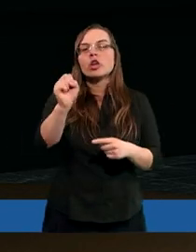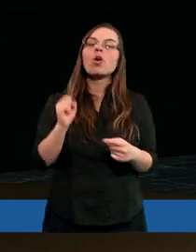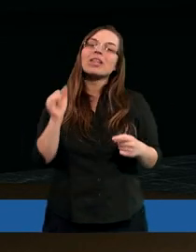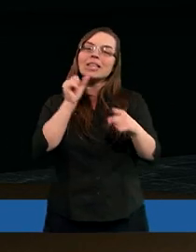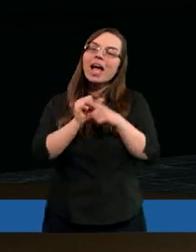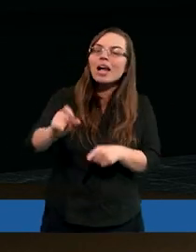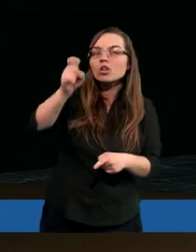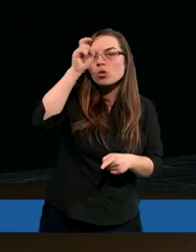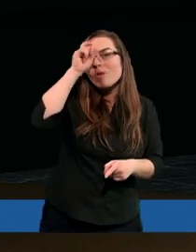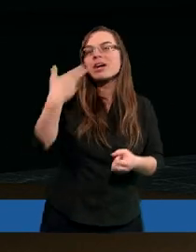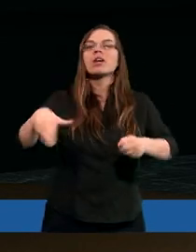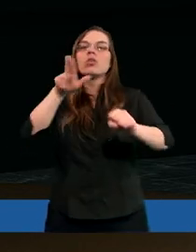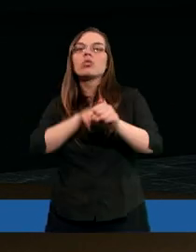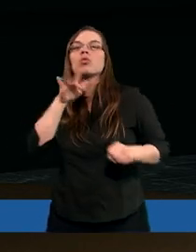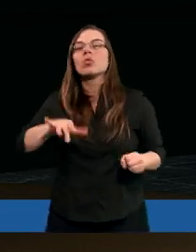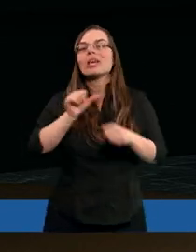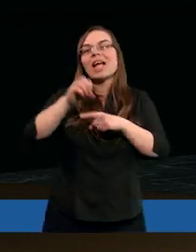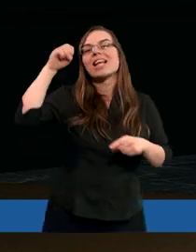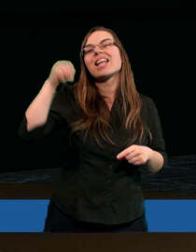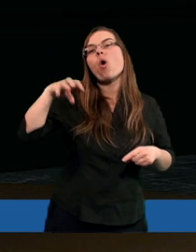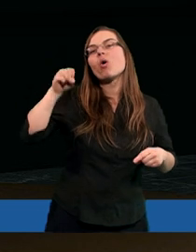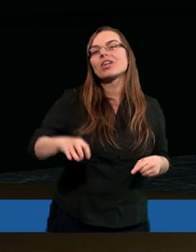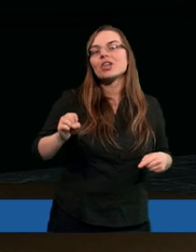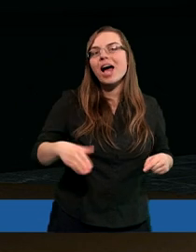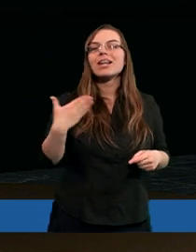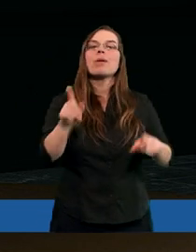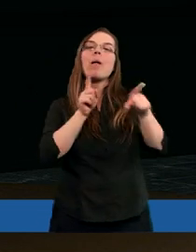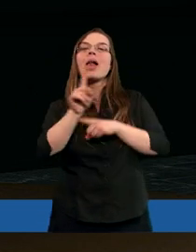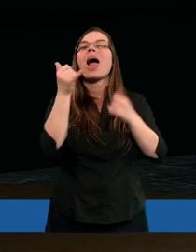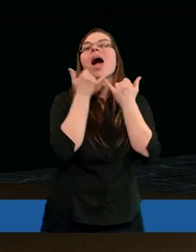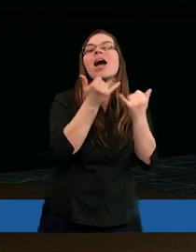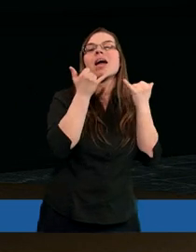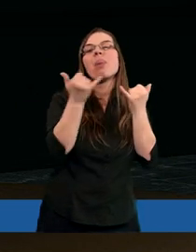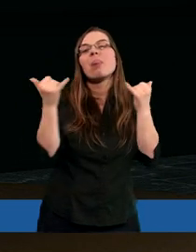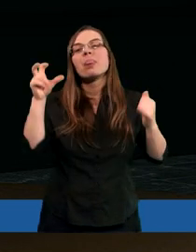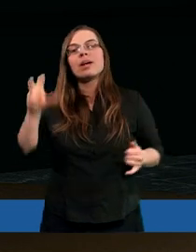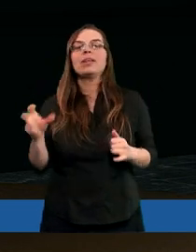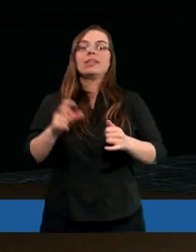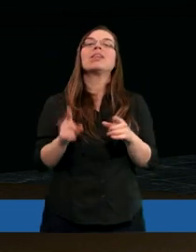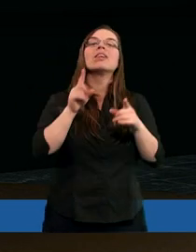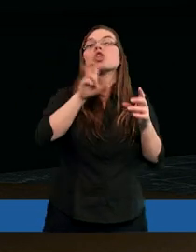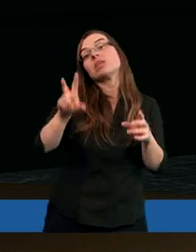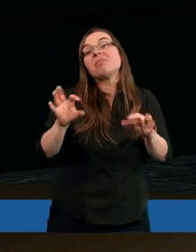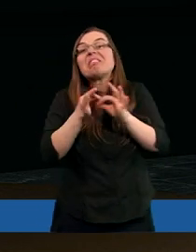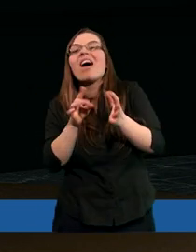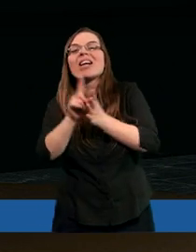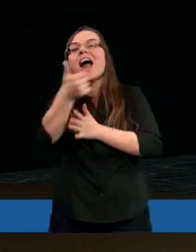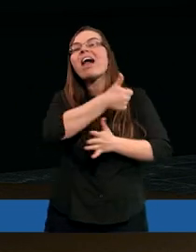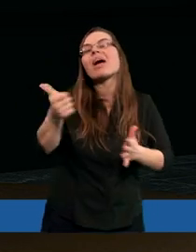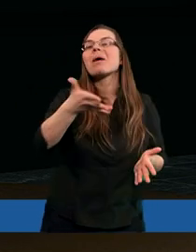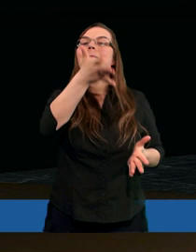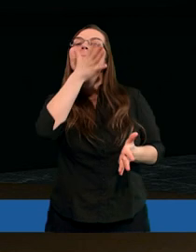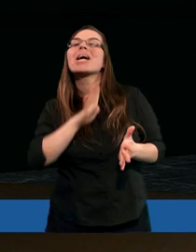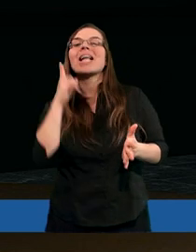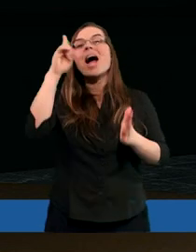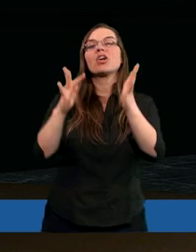jest człowiekiem, który jest zgorszeniem dla innych. Tu nawet dla samego Mesjasza,